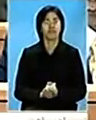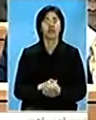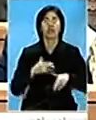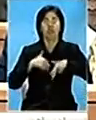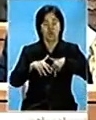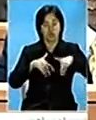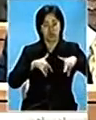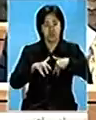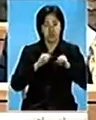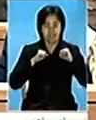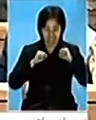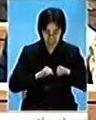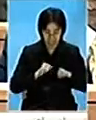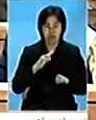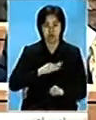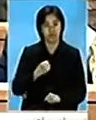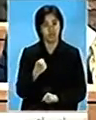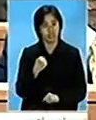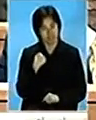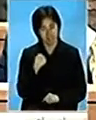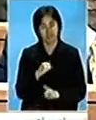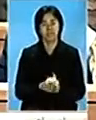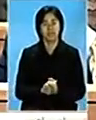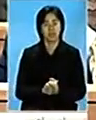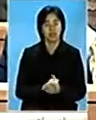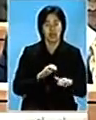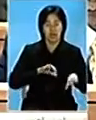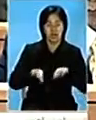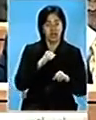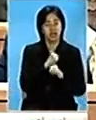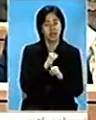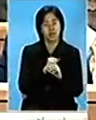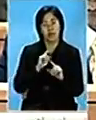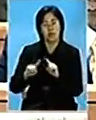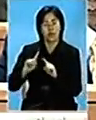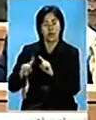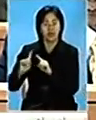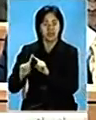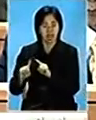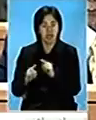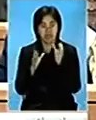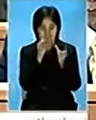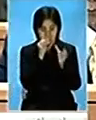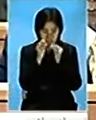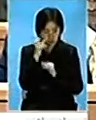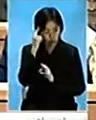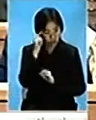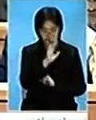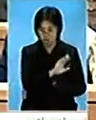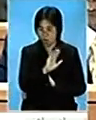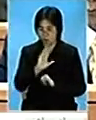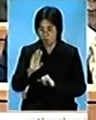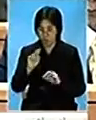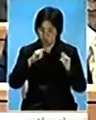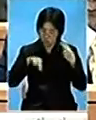มเชื่อมั่นในหลักของการดำเนินการในการที่จะรับฟังความคิดเห็นการตรวจ